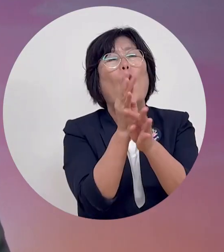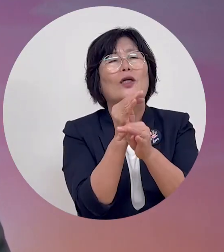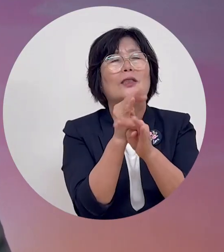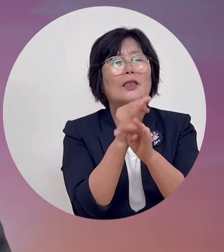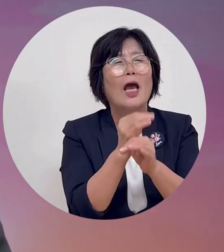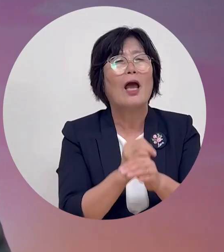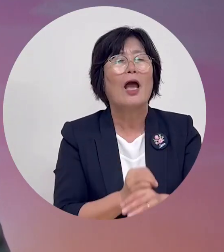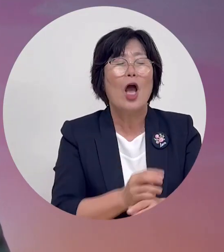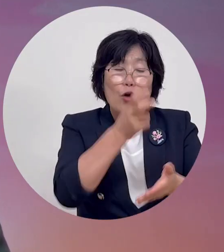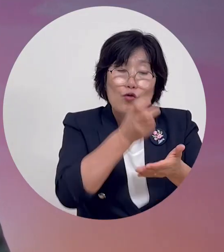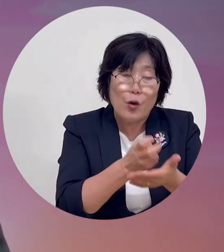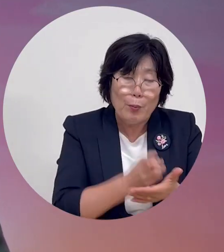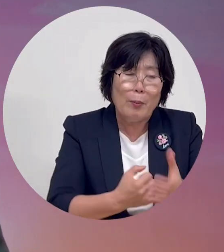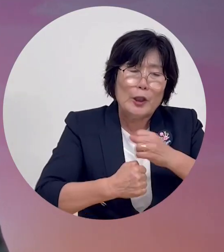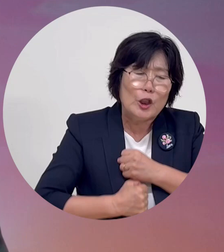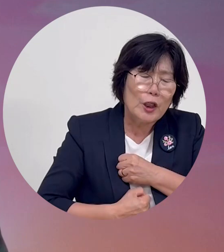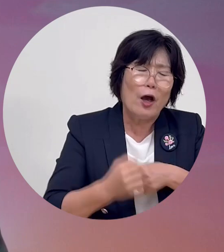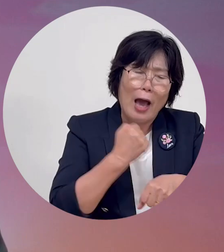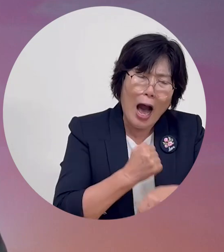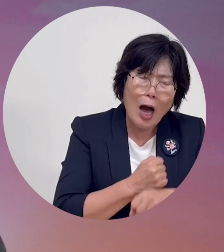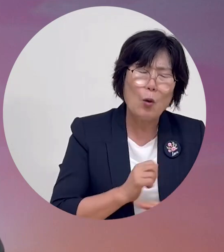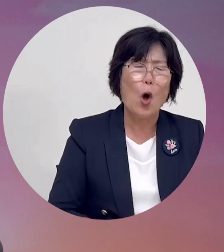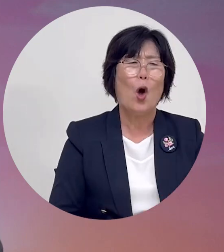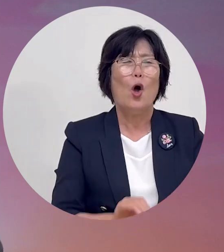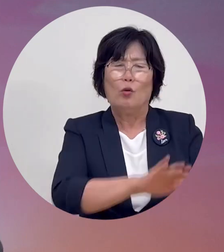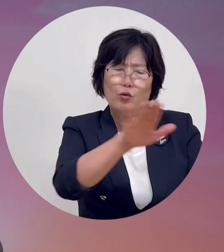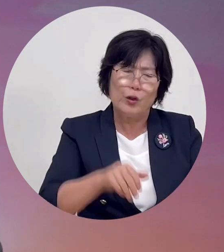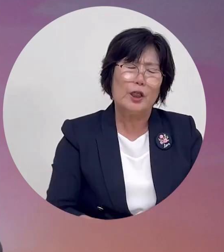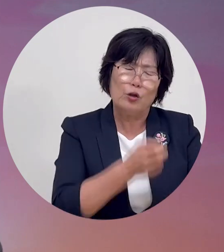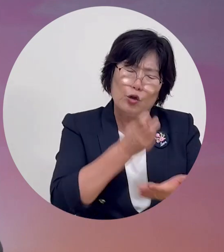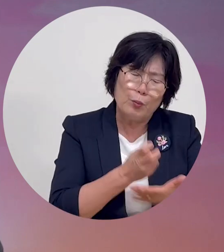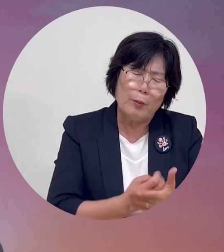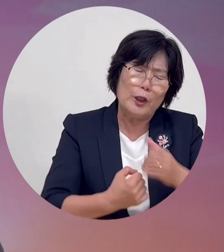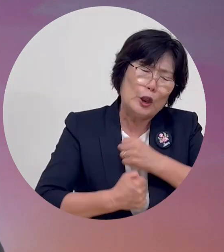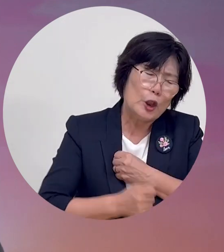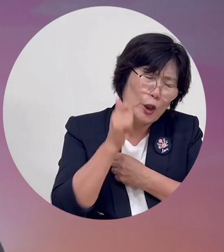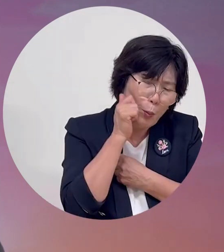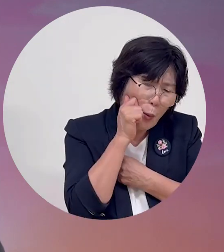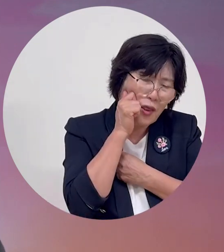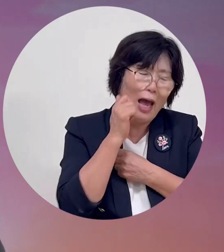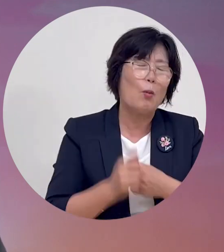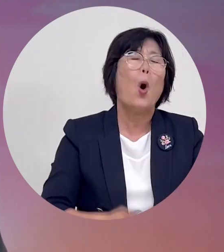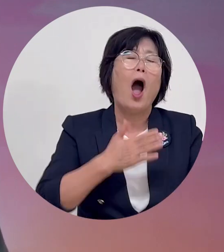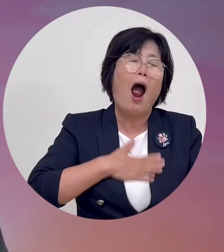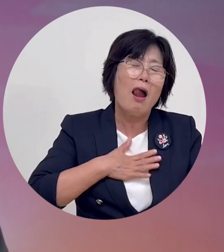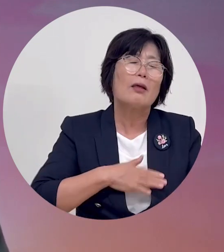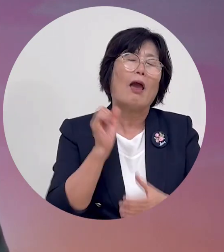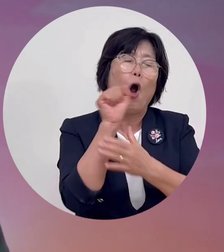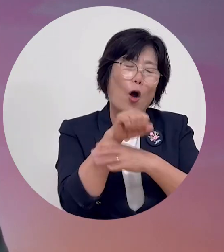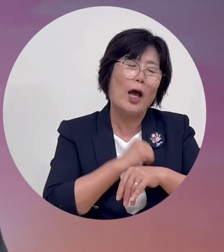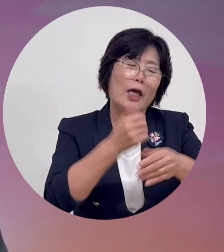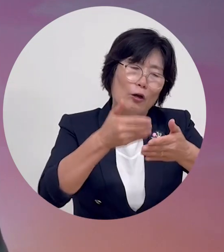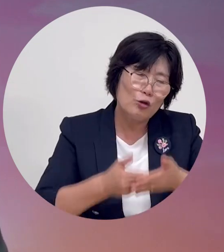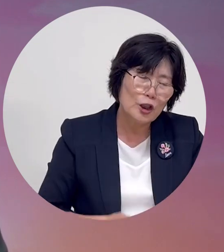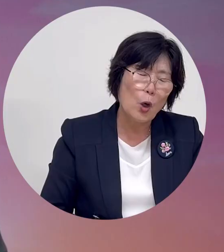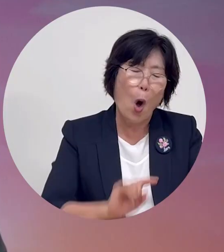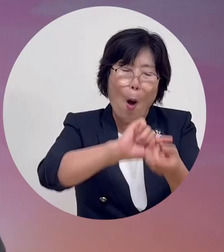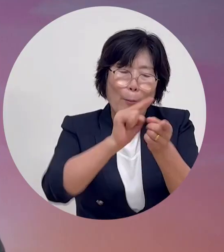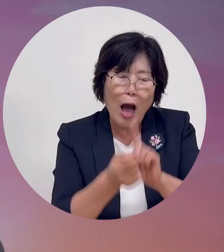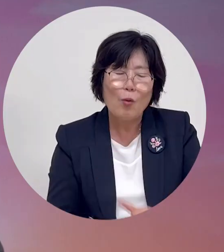우리는 율법을 지켜야 하고, 우리는 율법을 지켜야 하는데 못 지키는 것을 알게 하시고, 지키신 분을